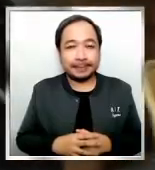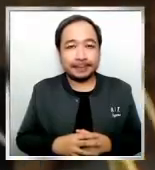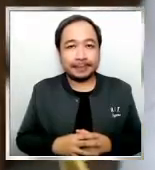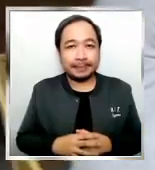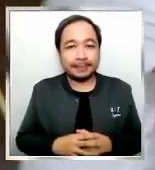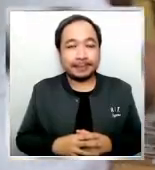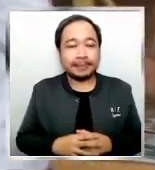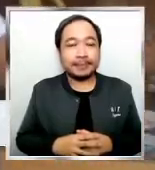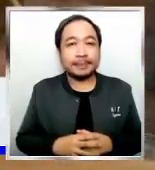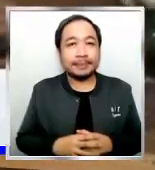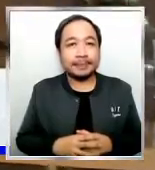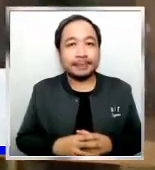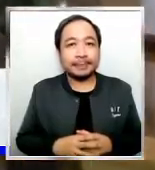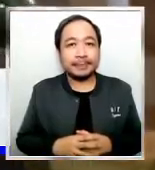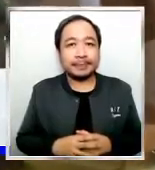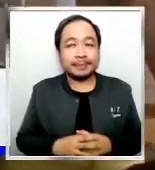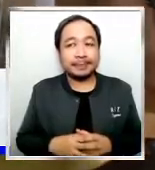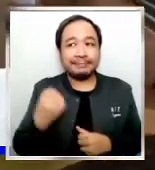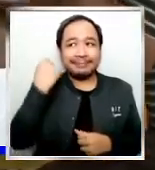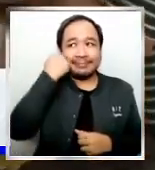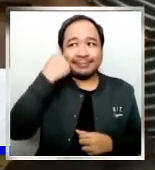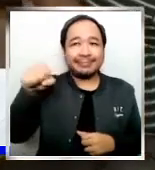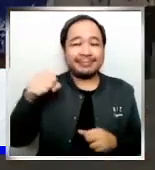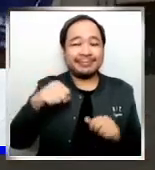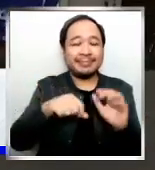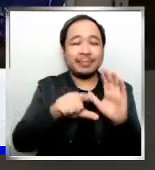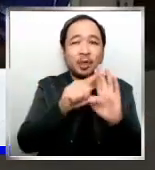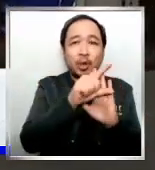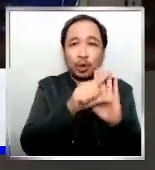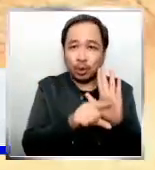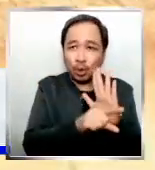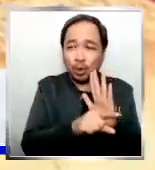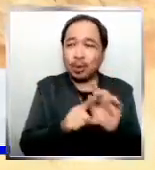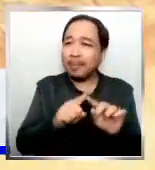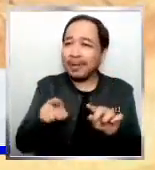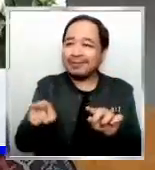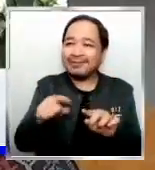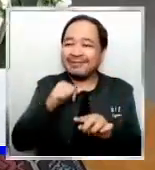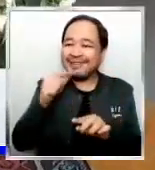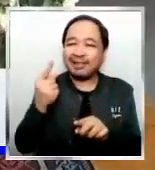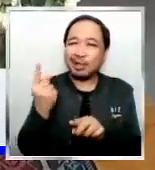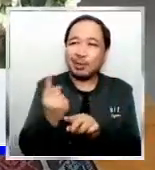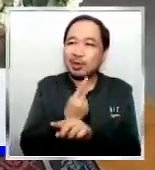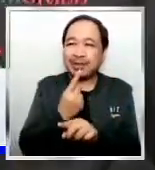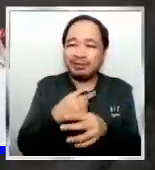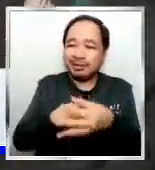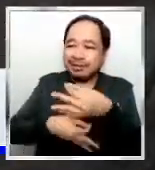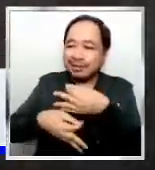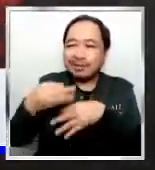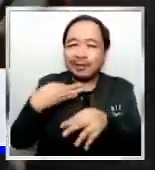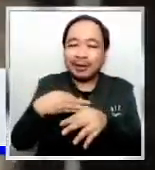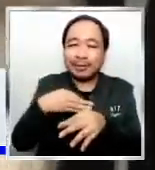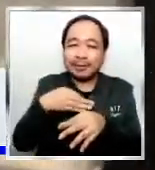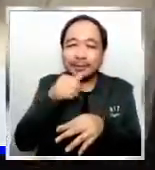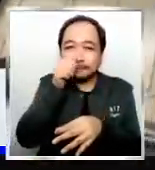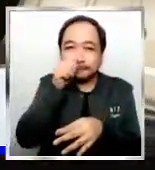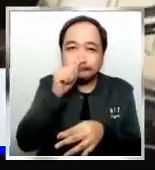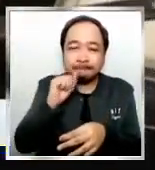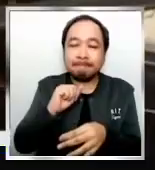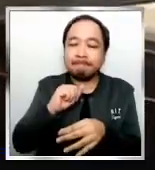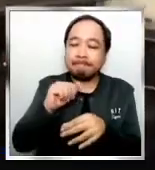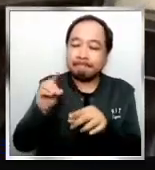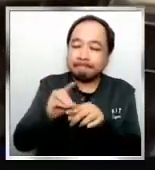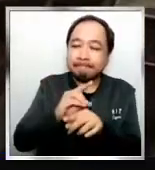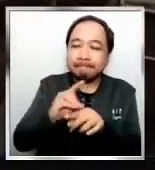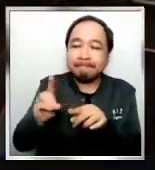Labag na nga sa batas, hindi pa raw ito tamang sukli sa sipag at sakripisyo ng kanyang staff. Ito raw ang dahilan kaya